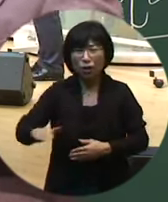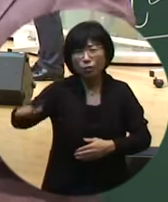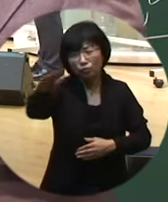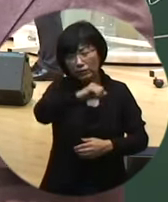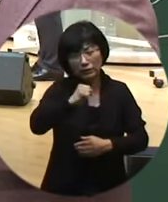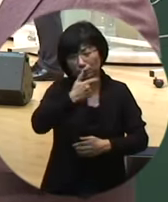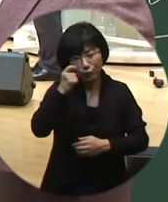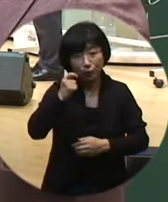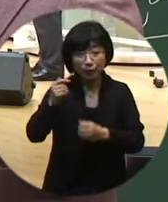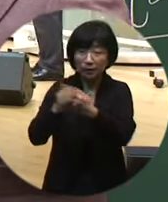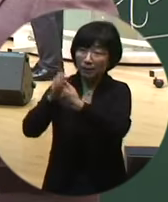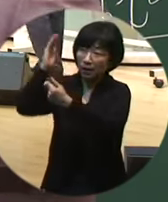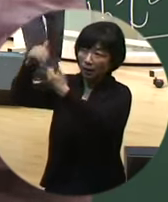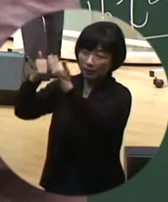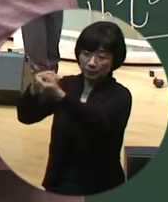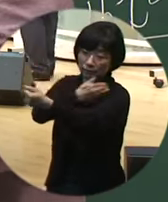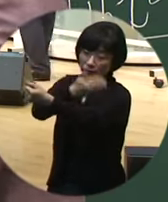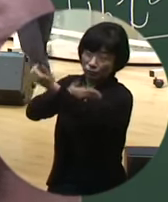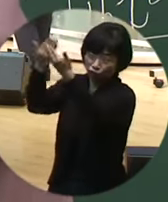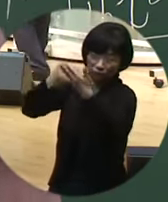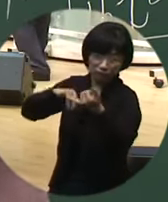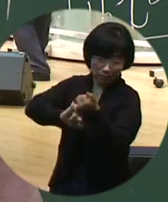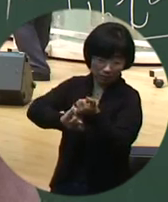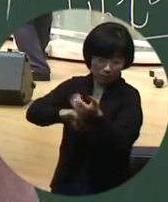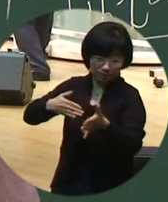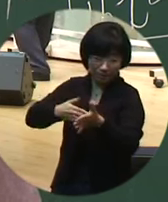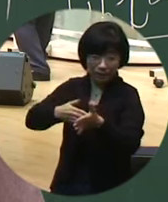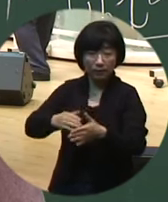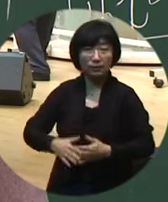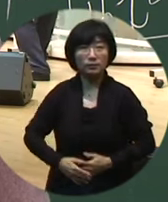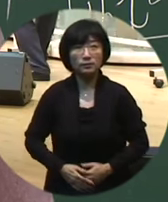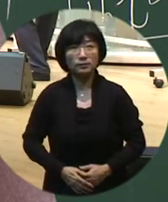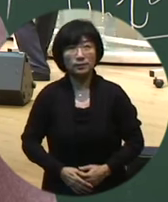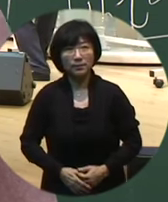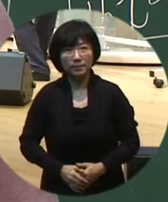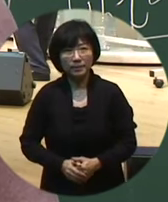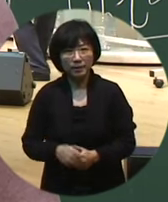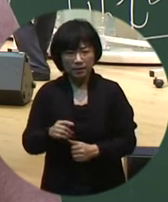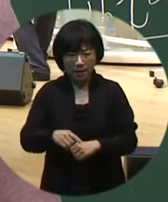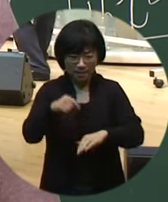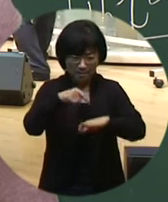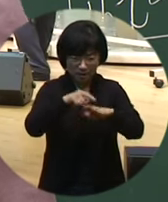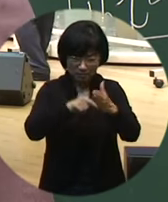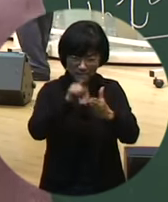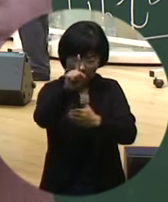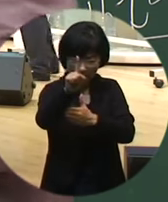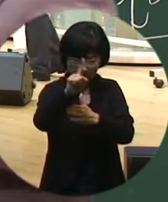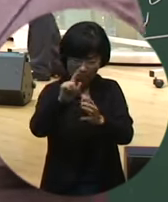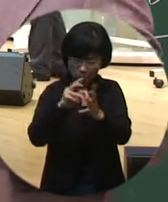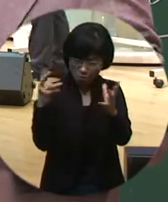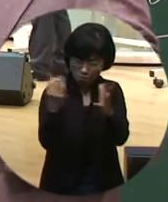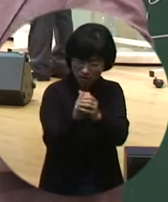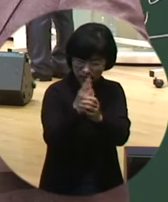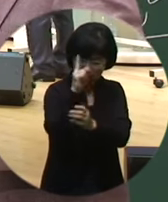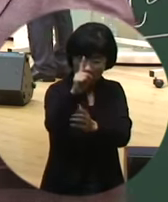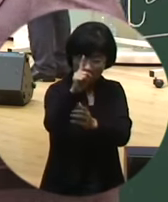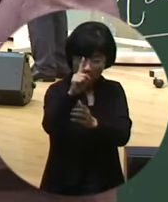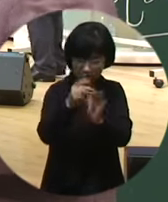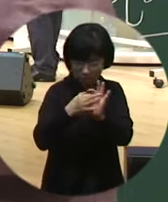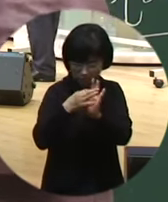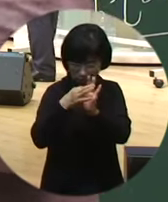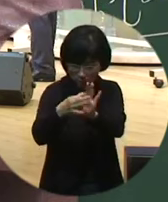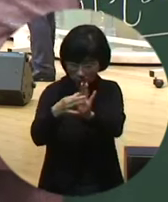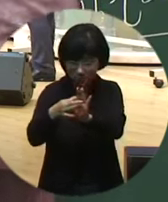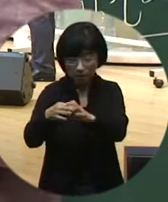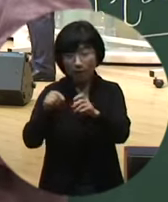God gave us the promise that He will give us power. 이걸로 일심 전심 지속해라. Inside of this, we must have one heart, whole